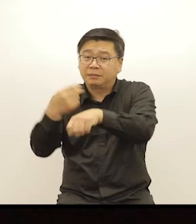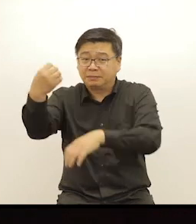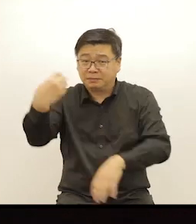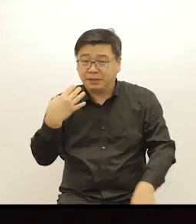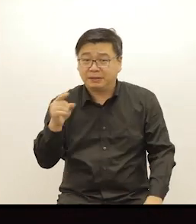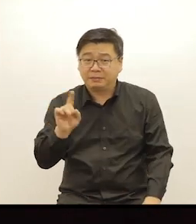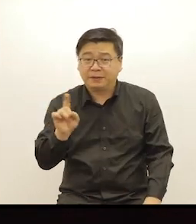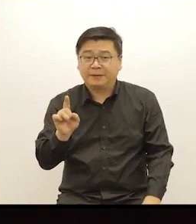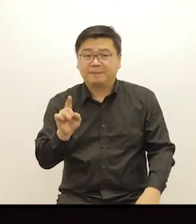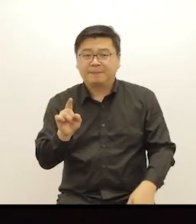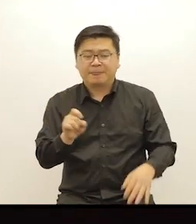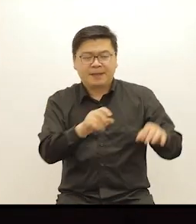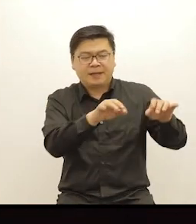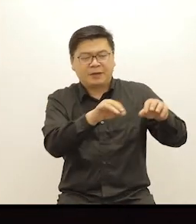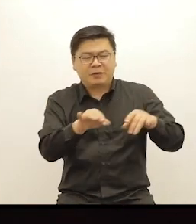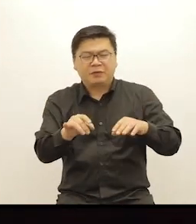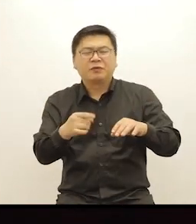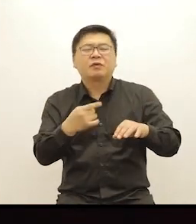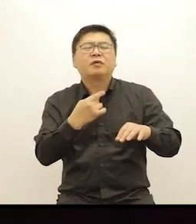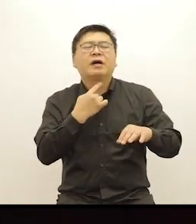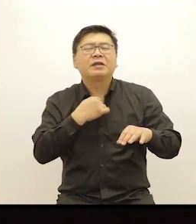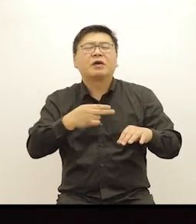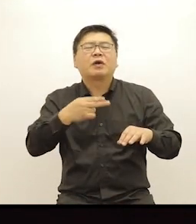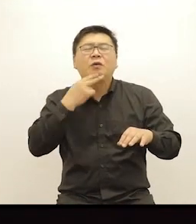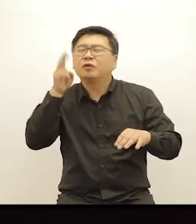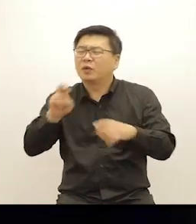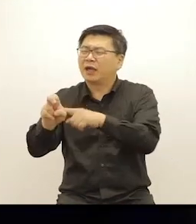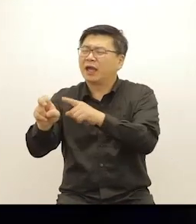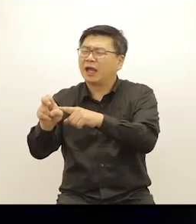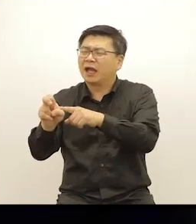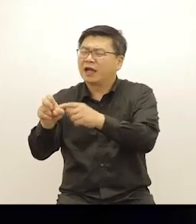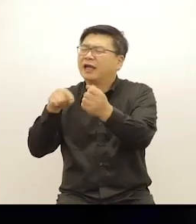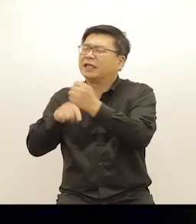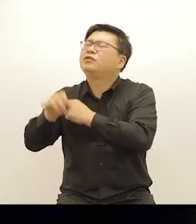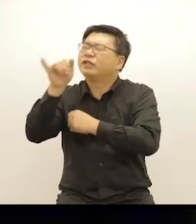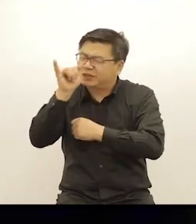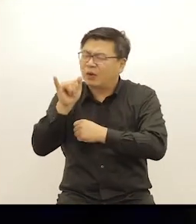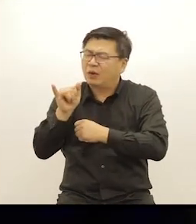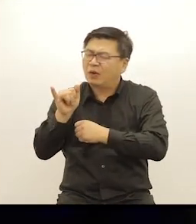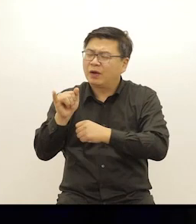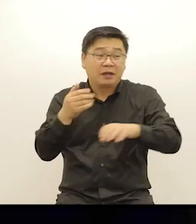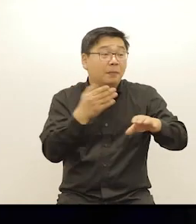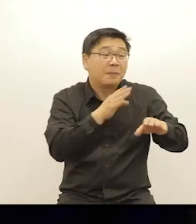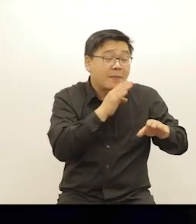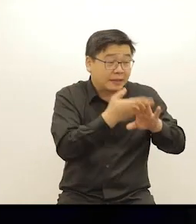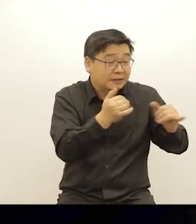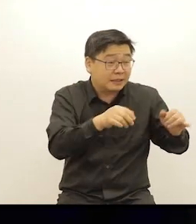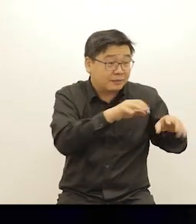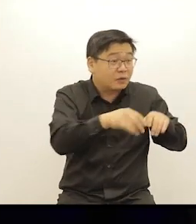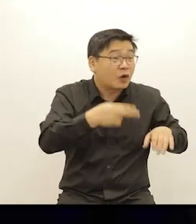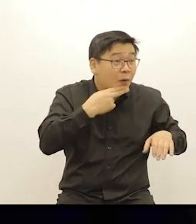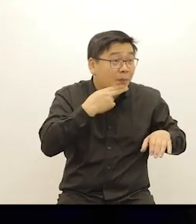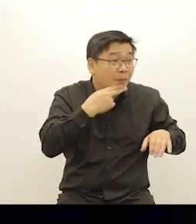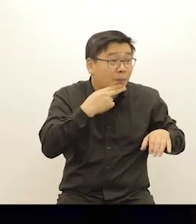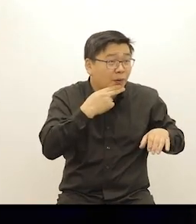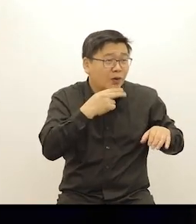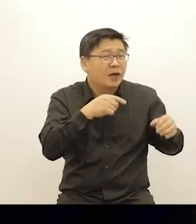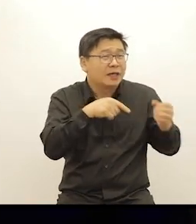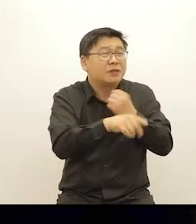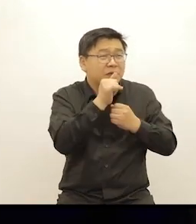경우도 있습니다. 그렇죠. 남들이 안 하는 건 다 이유가 있죠. 네. 예. 근데 뭐 그 다른